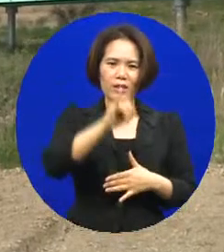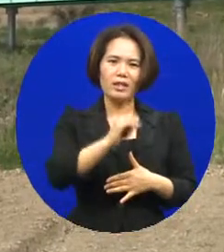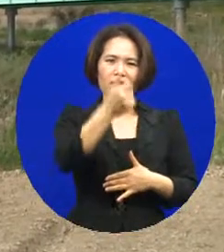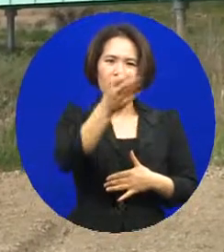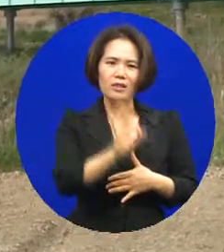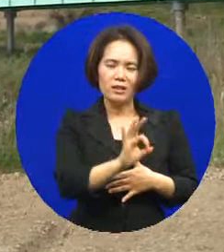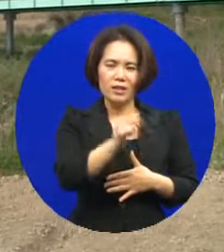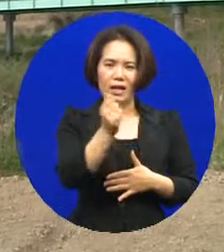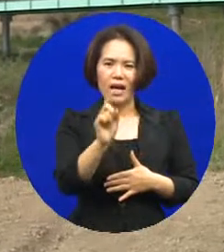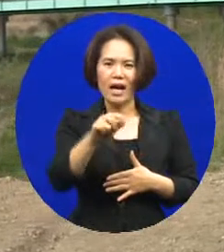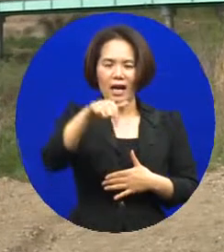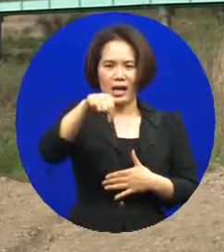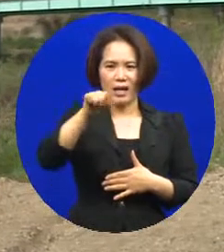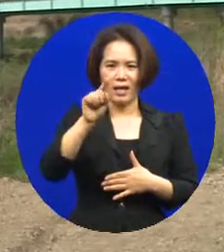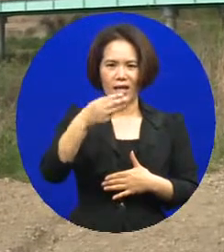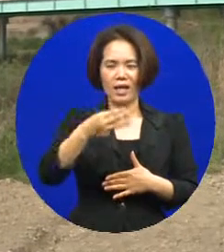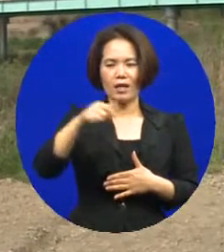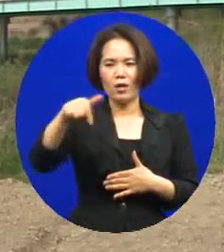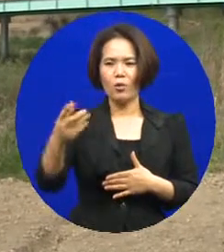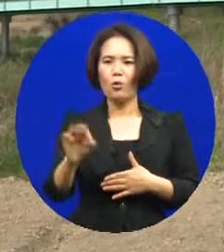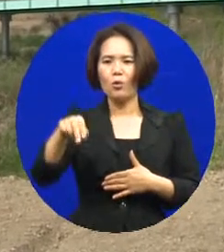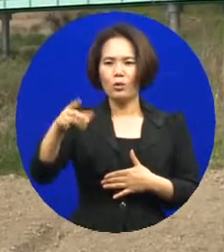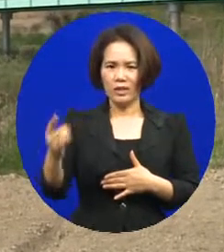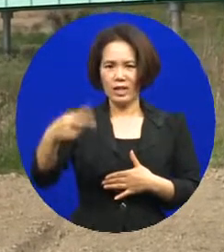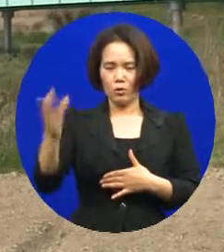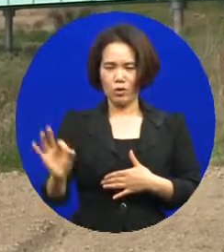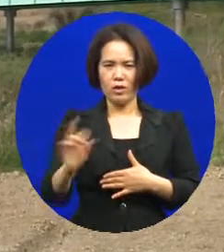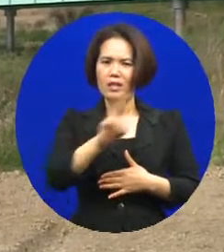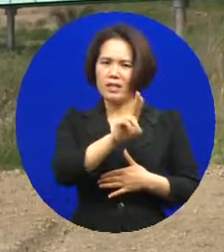기흥구 하갈동에서부터 공세동까지